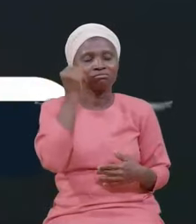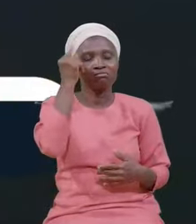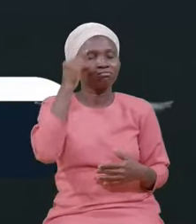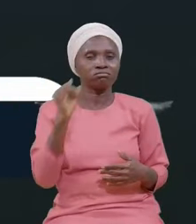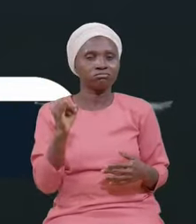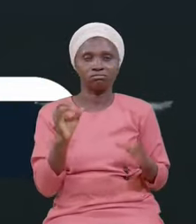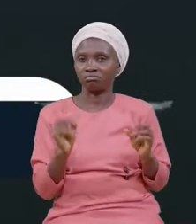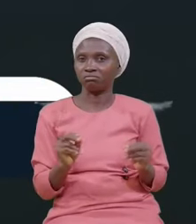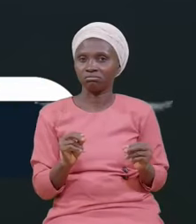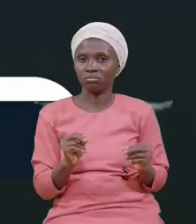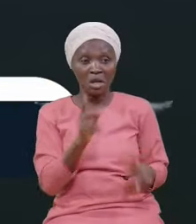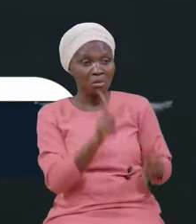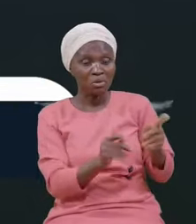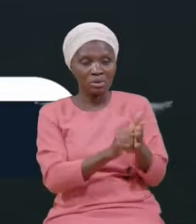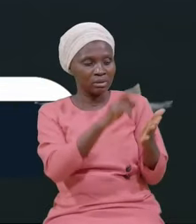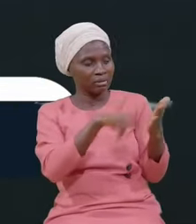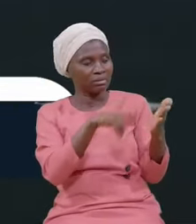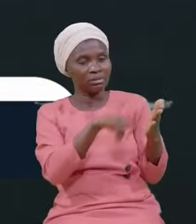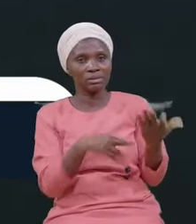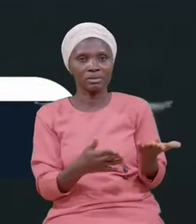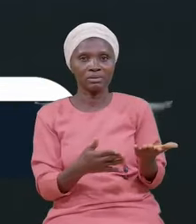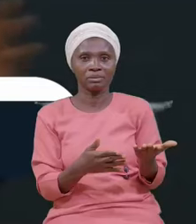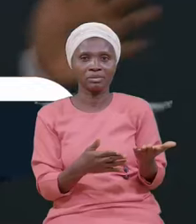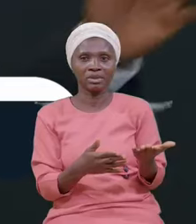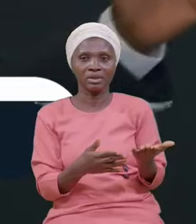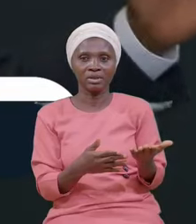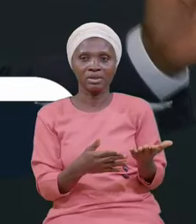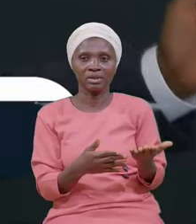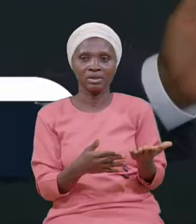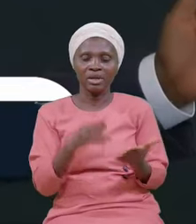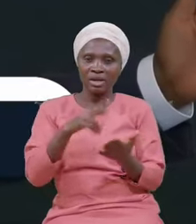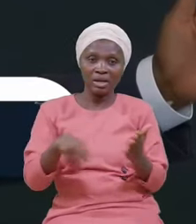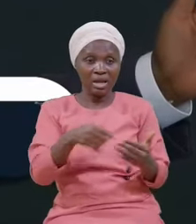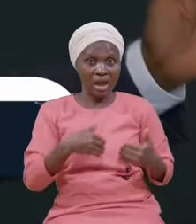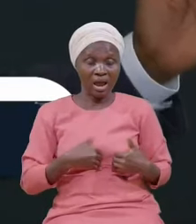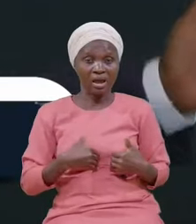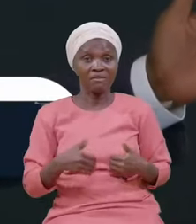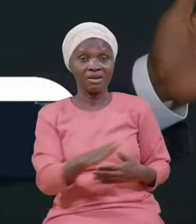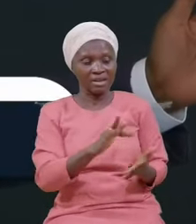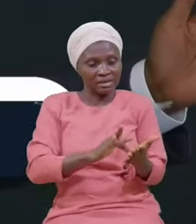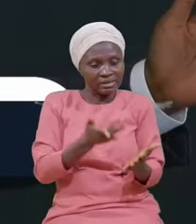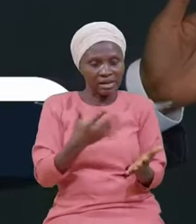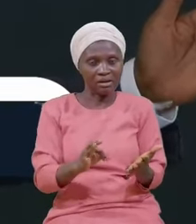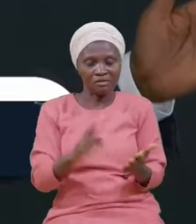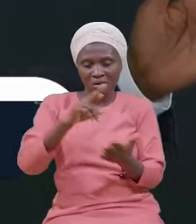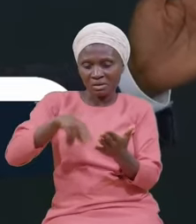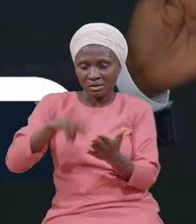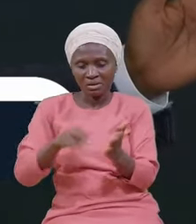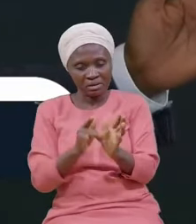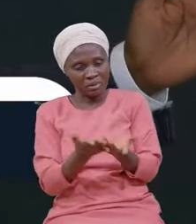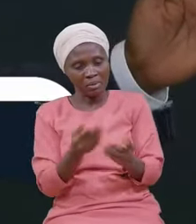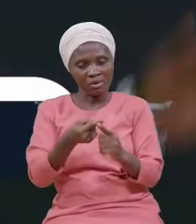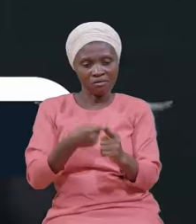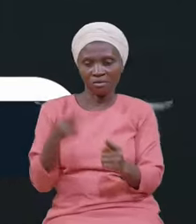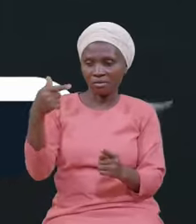gens qui lisent. Ils ont un système de lire la Bible. Ils lisent la Bible de